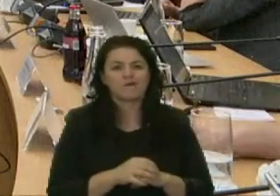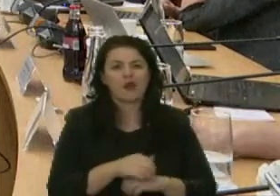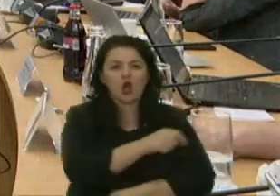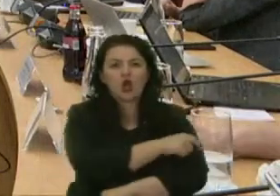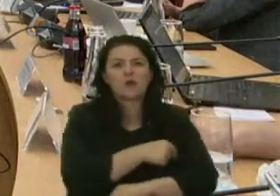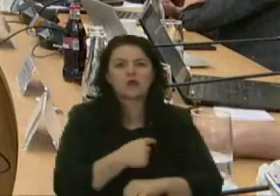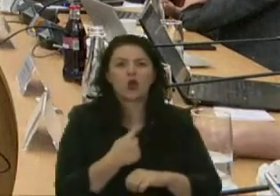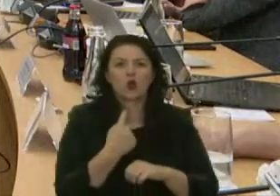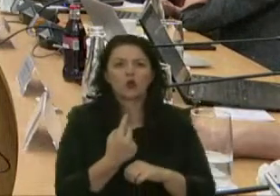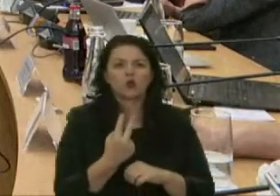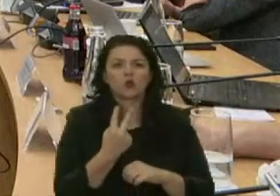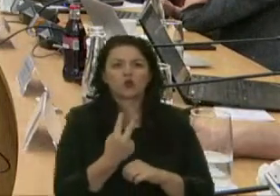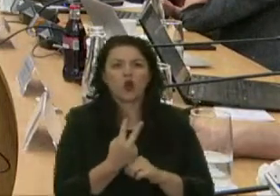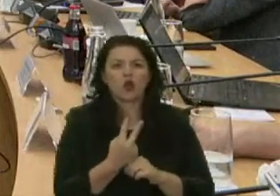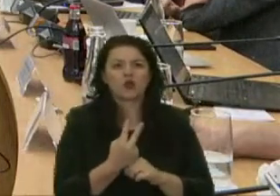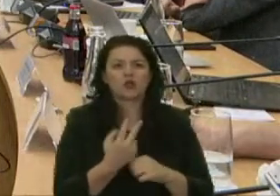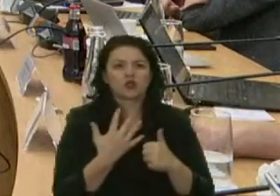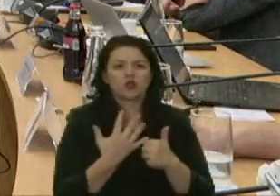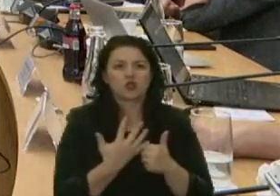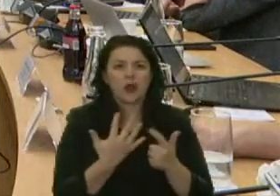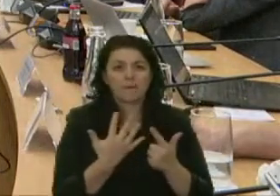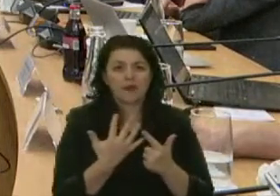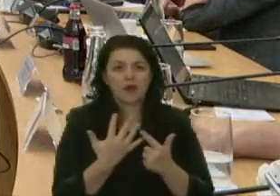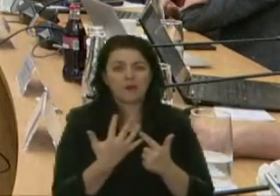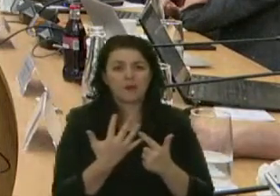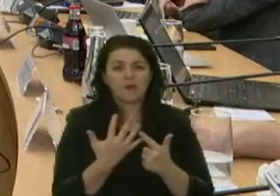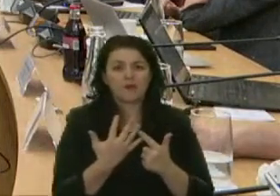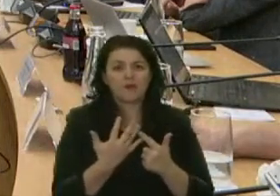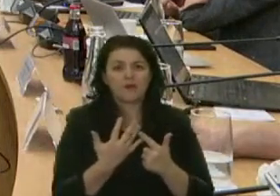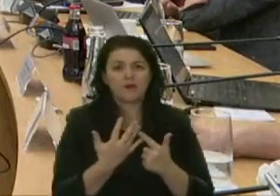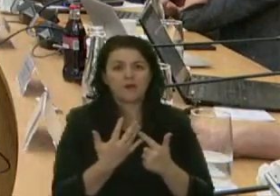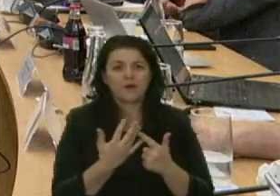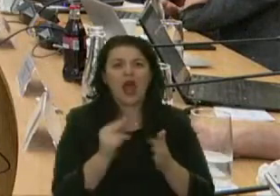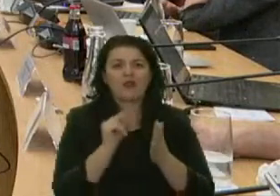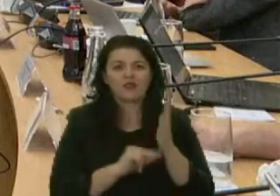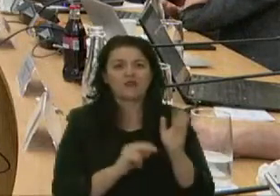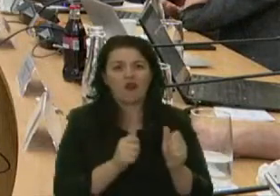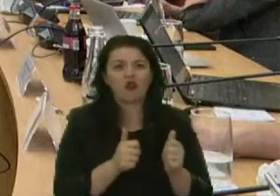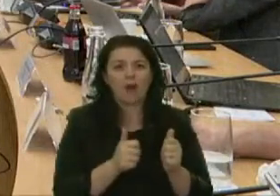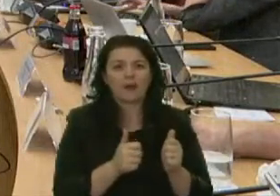Comisia juridic aviz favorabil Comisia ș Comisia Ște aviz